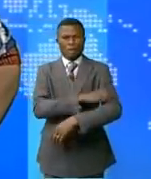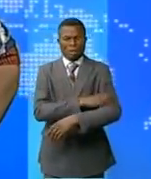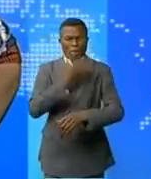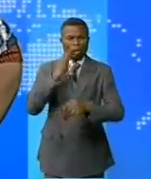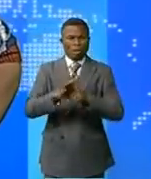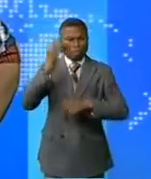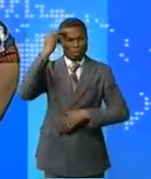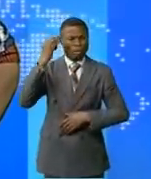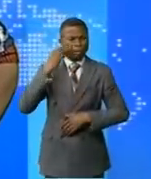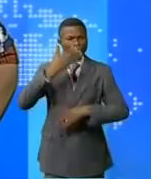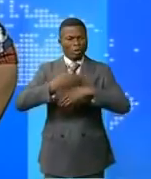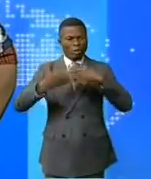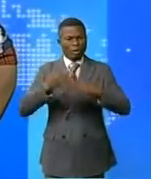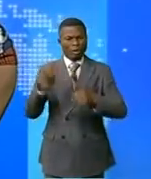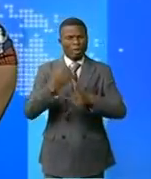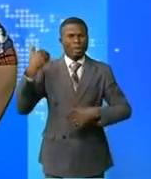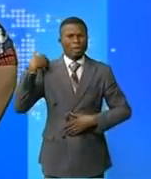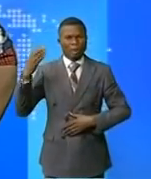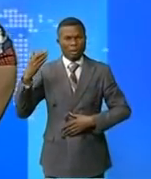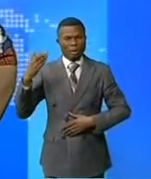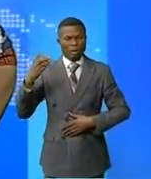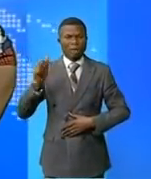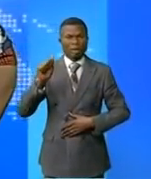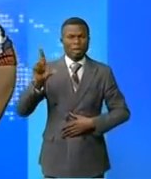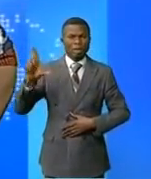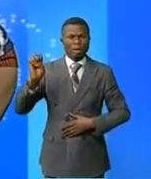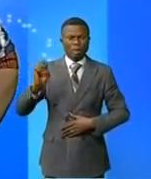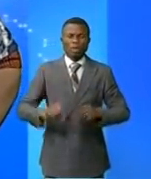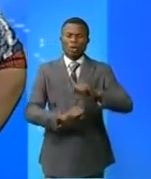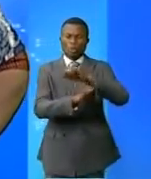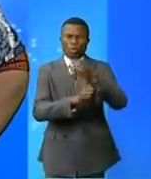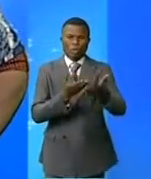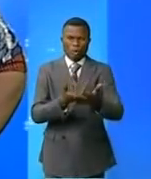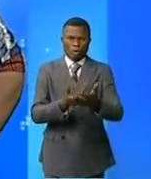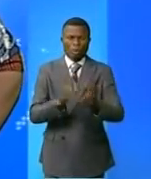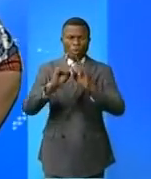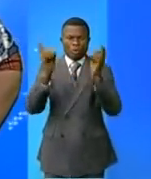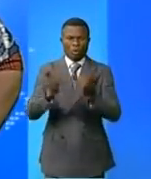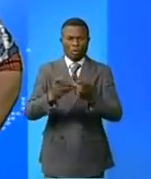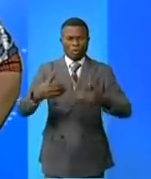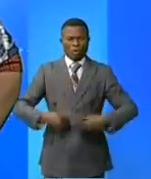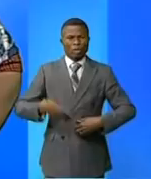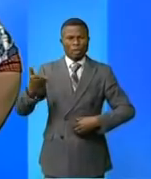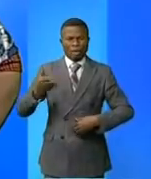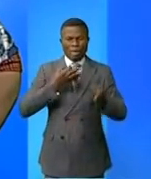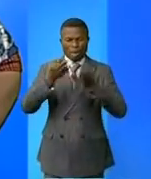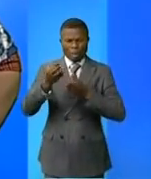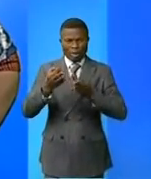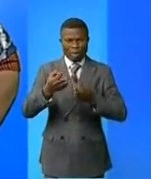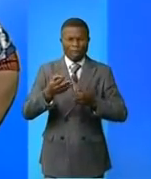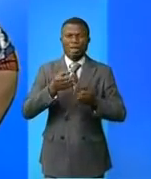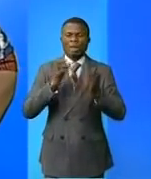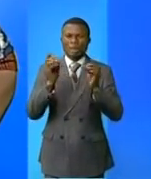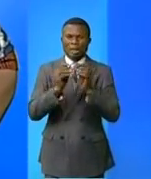ministre des Infrastructures et Travaux publics, Alexis Guizarro, de leur accompagnement. La délégation de ces ingénieurs l'a dit au terme de leurs